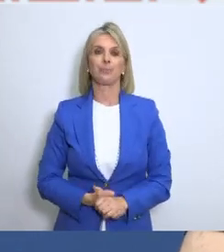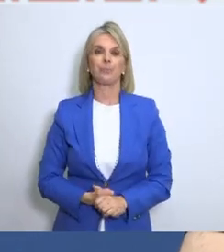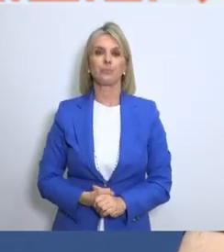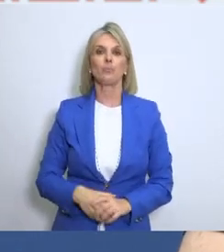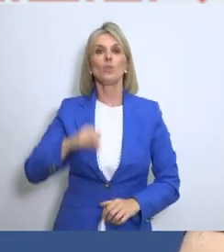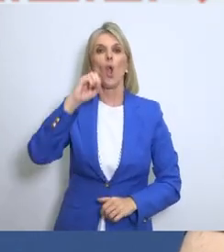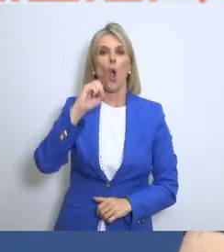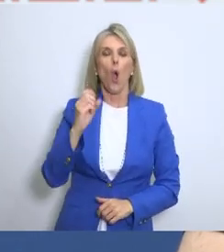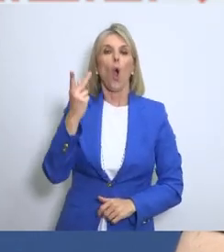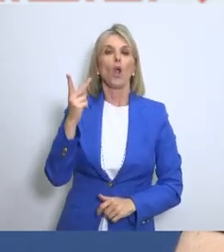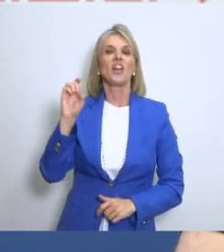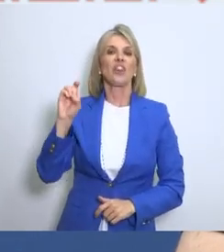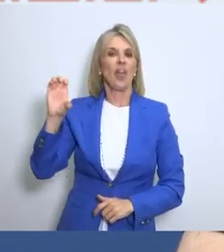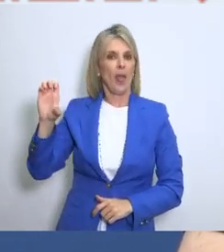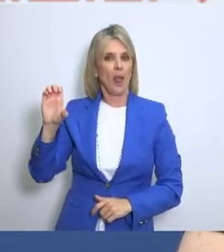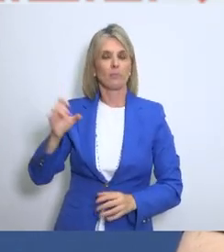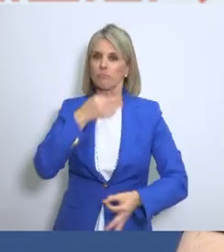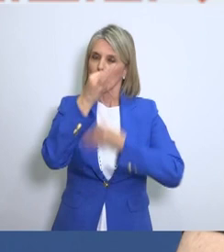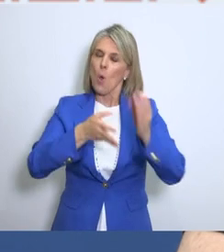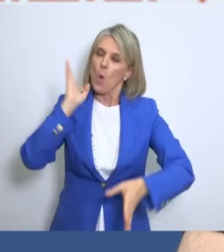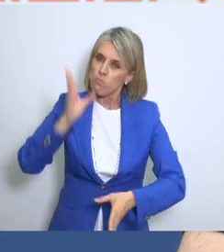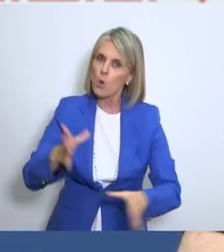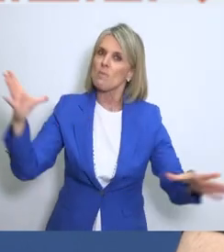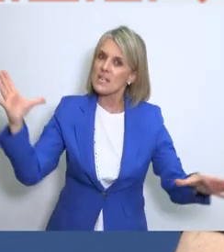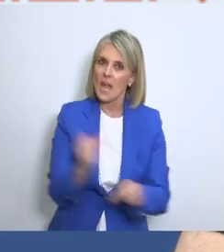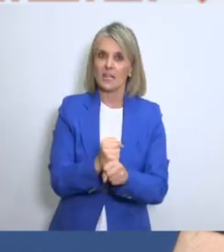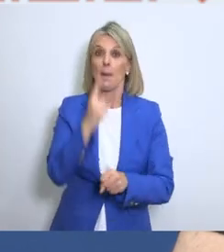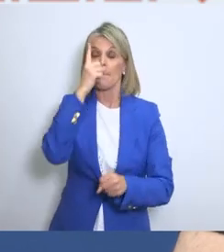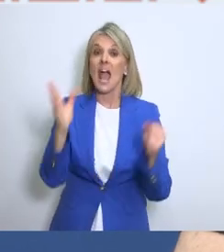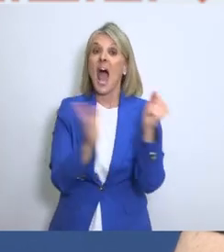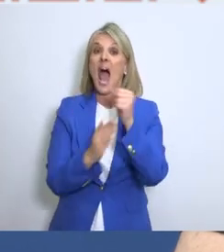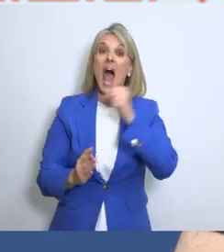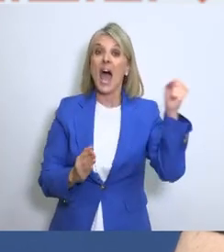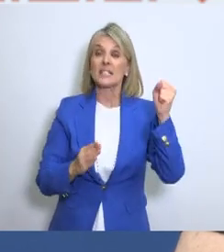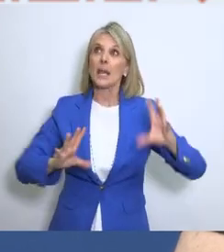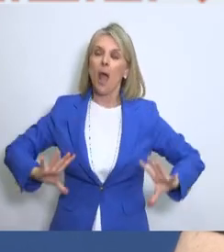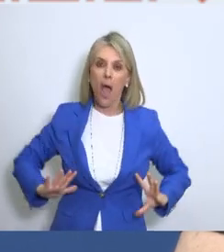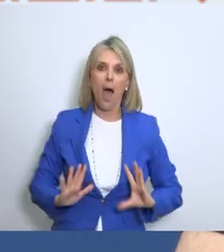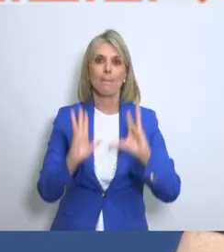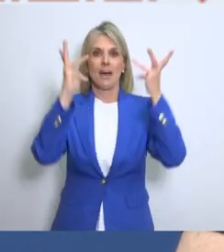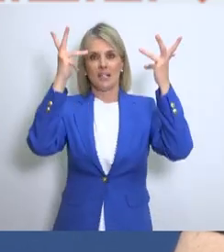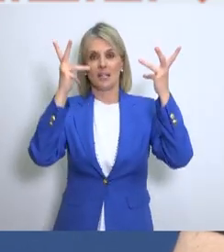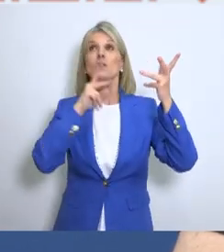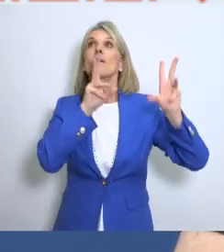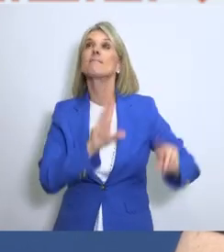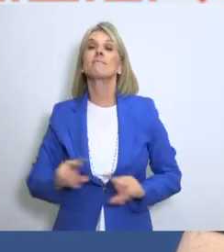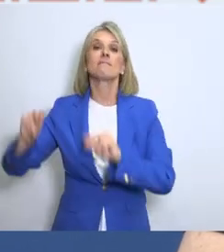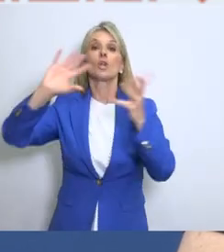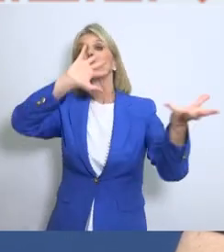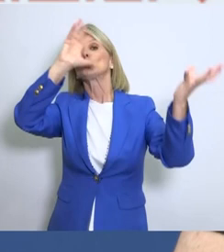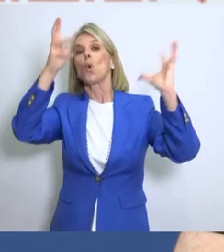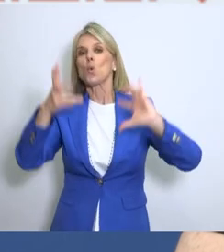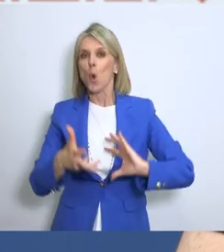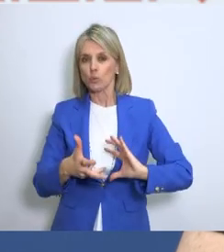λέει ότι μπορούμε να νικήσουμε με μια αριστερά επαναστατική. Σε όλο τον κόσμο τα ρεφορμιστικά και τα